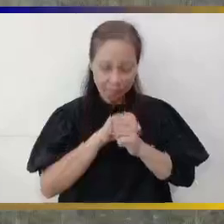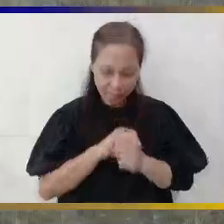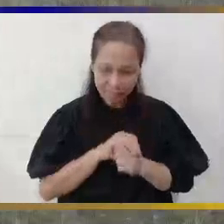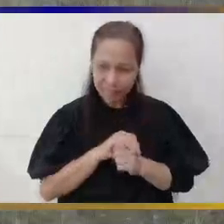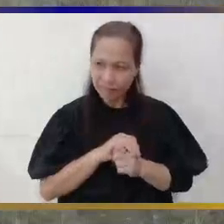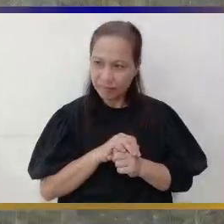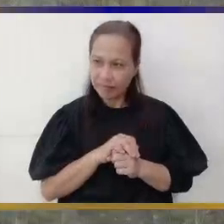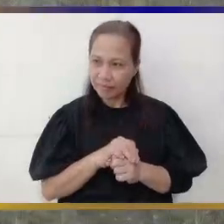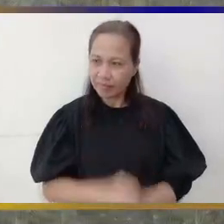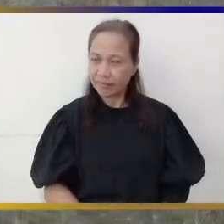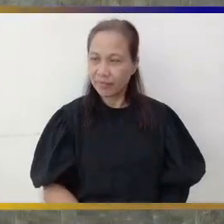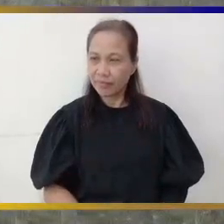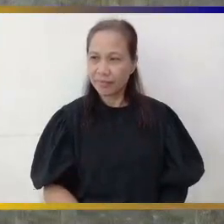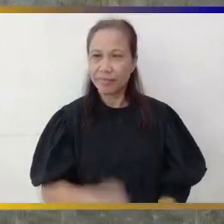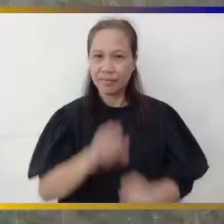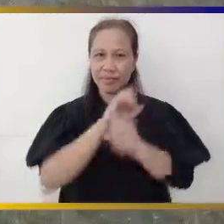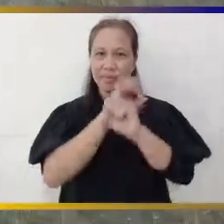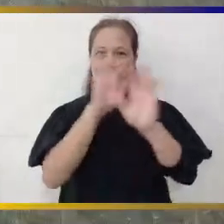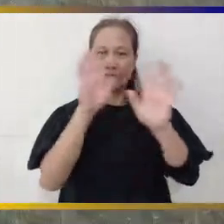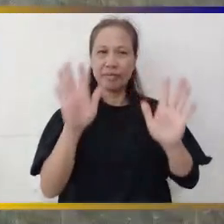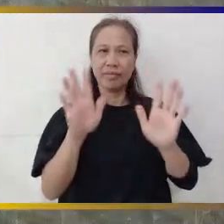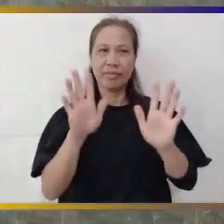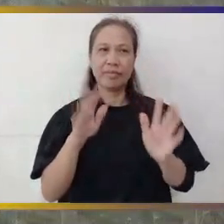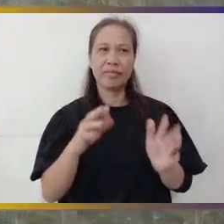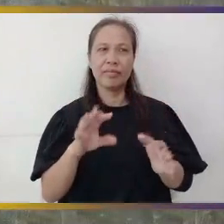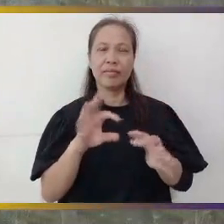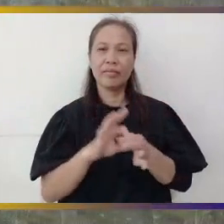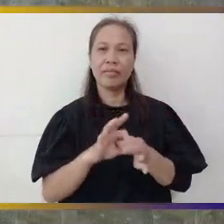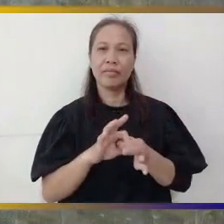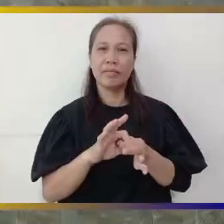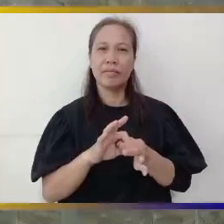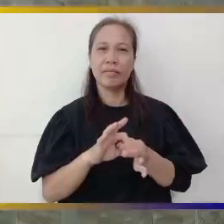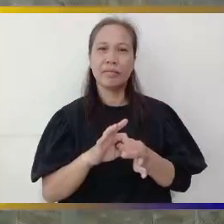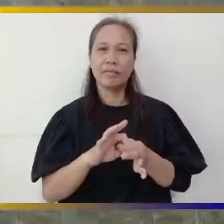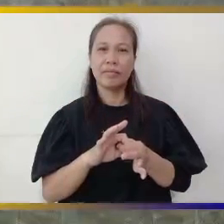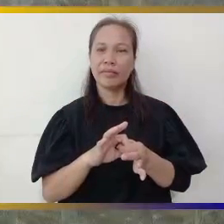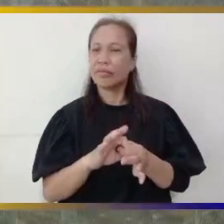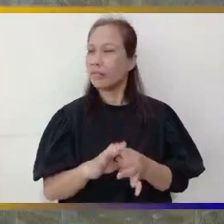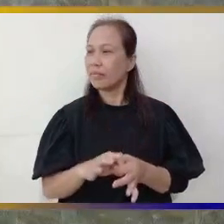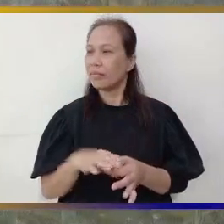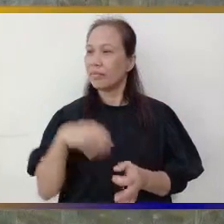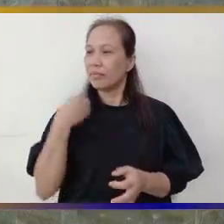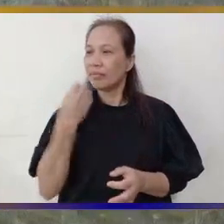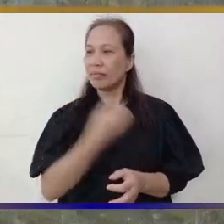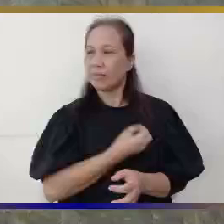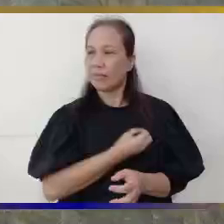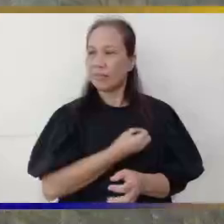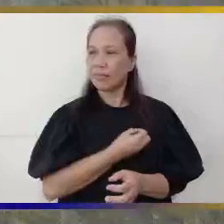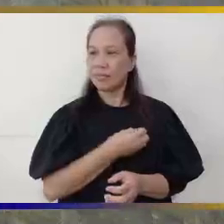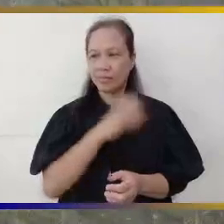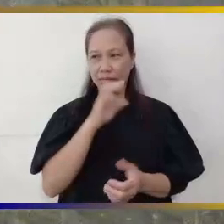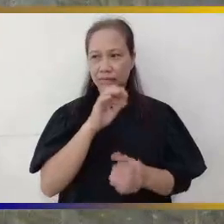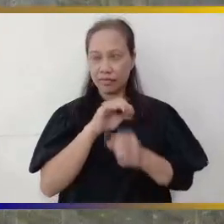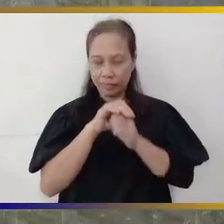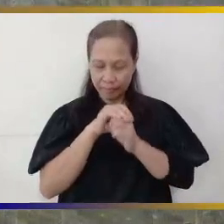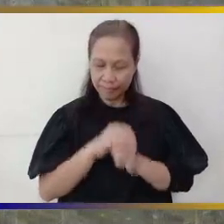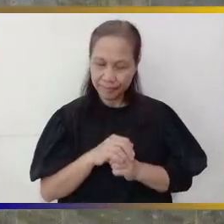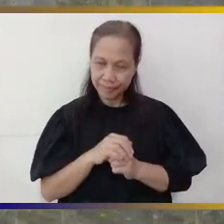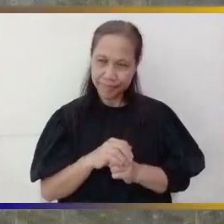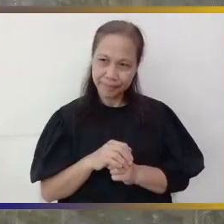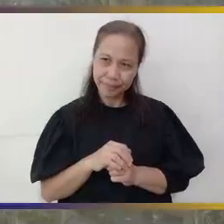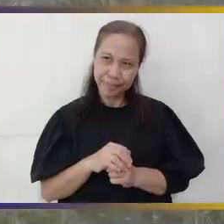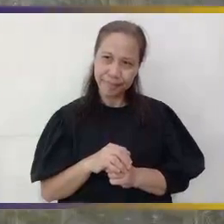yung yung liwanag patungkol sa Worship okay now dito ngayon ang ipapakita muna natin dito